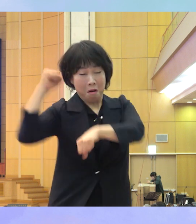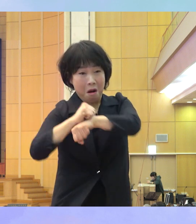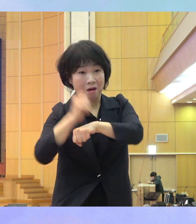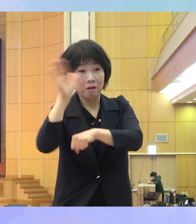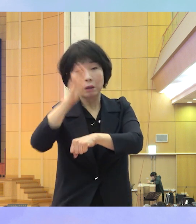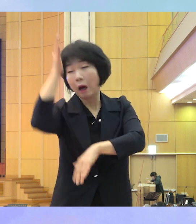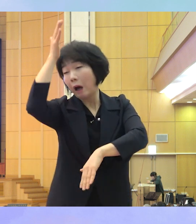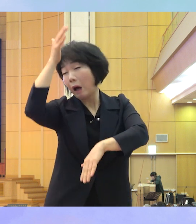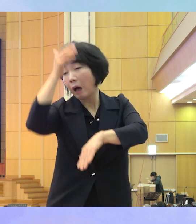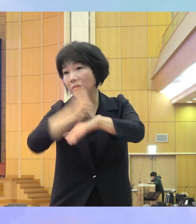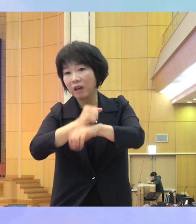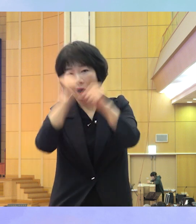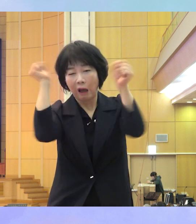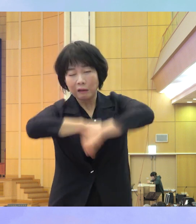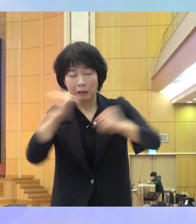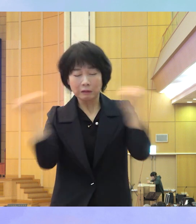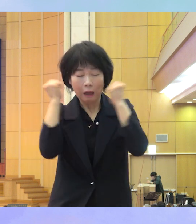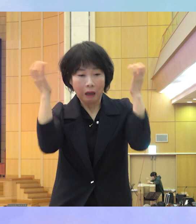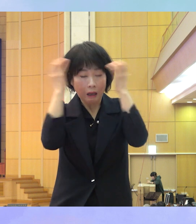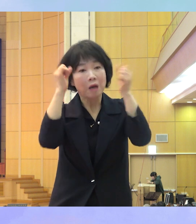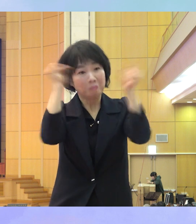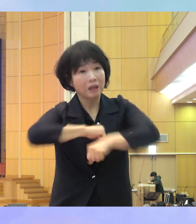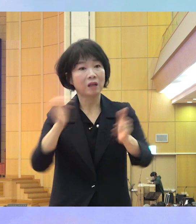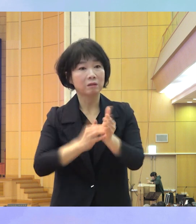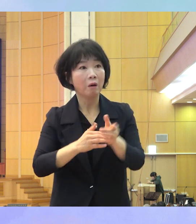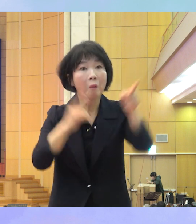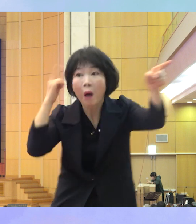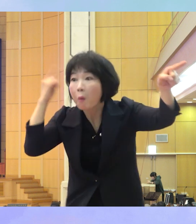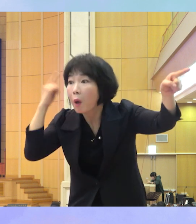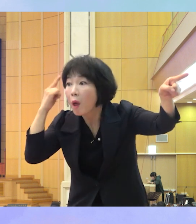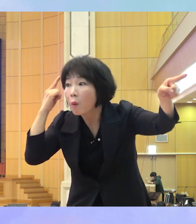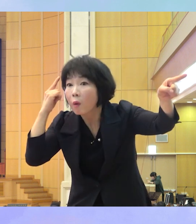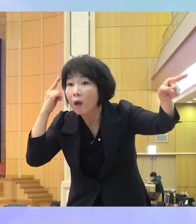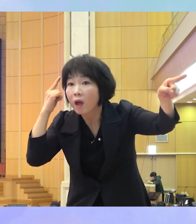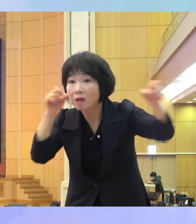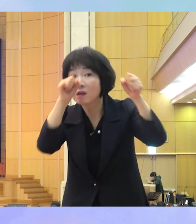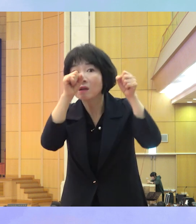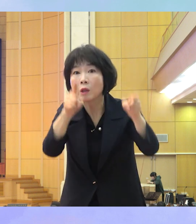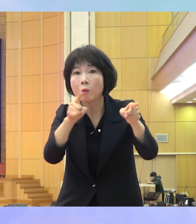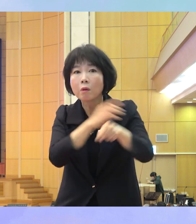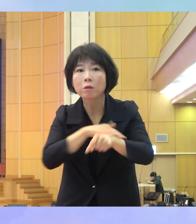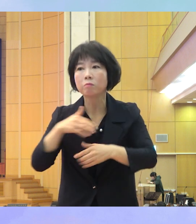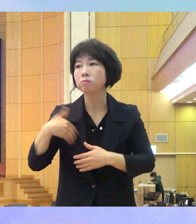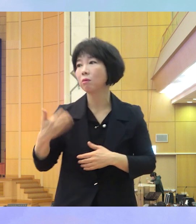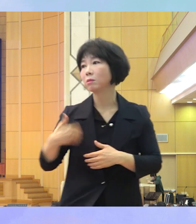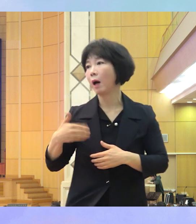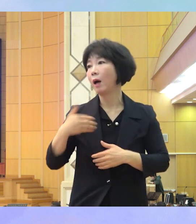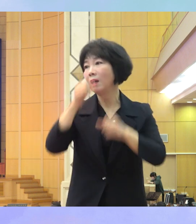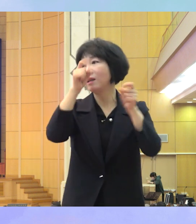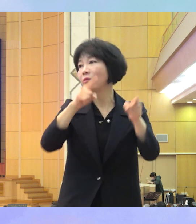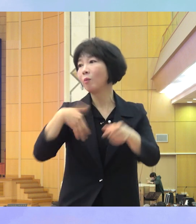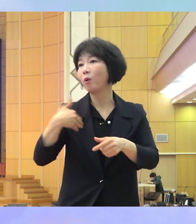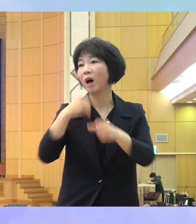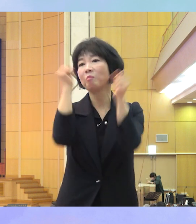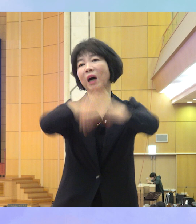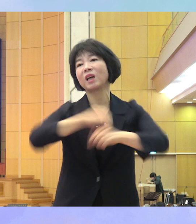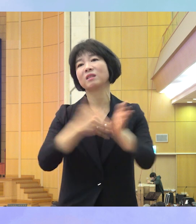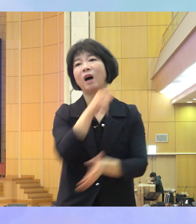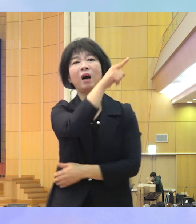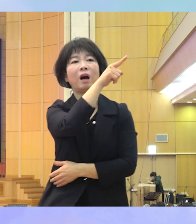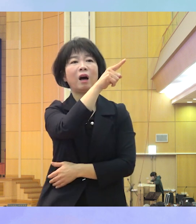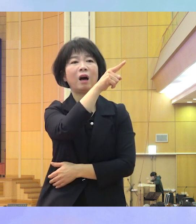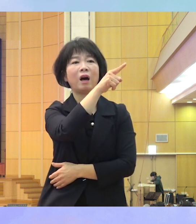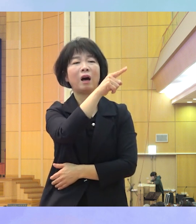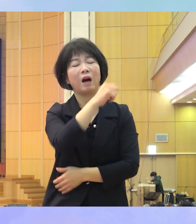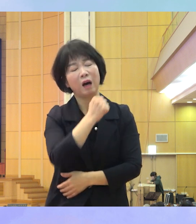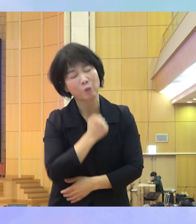것은 때를 잃어버려서 망한 거잖아요. 때도 모르고 기회도 모르고, 기회가 왔을 때, 때가 왔을